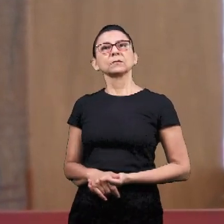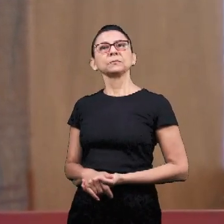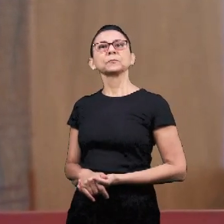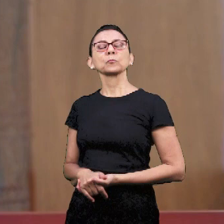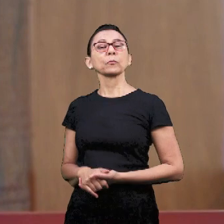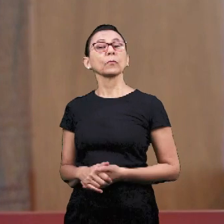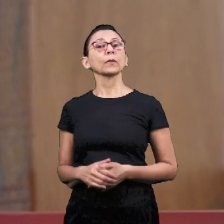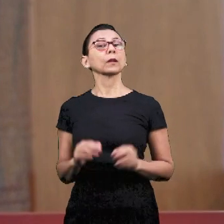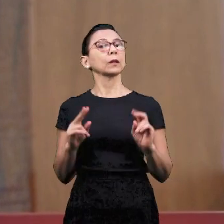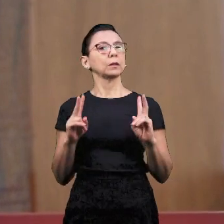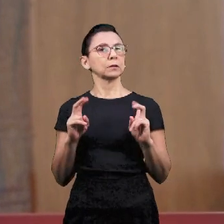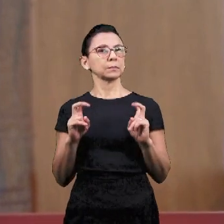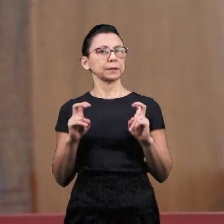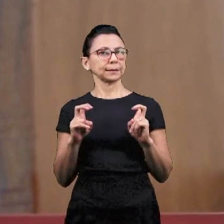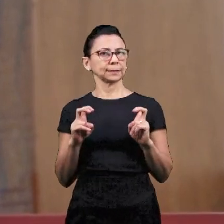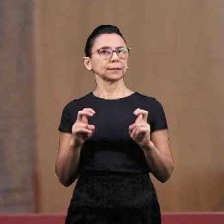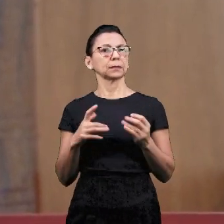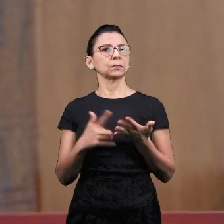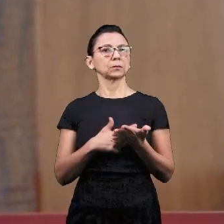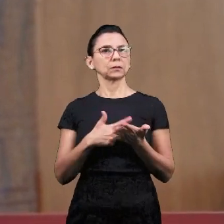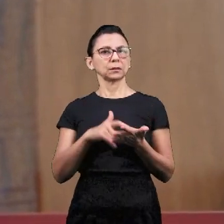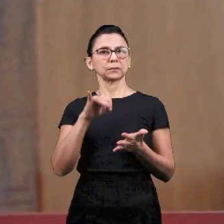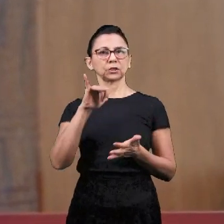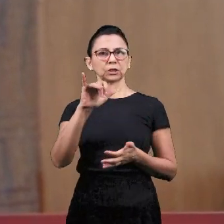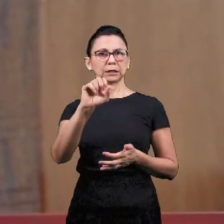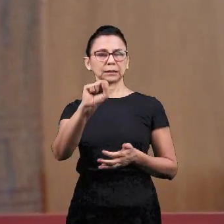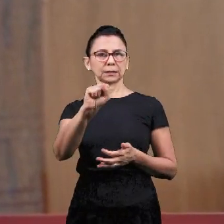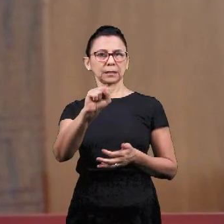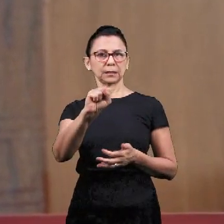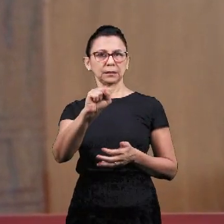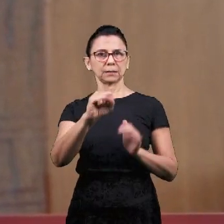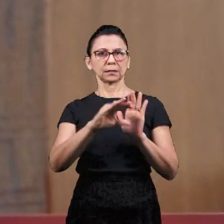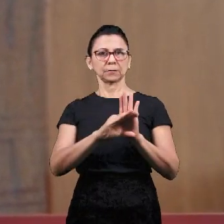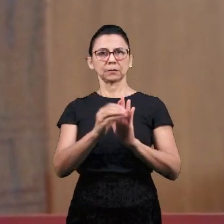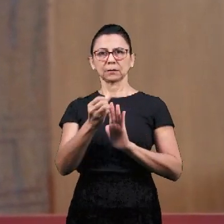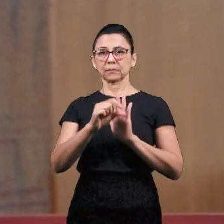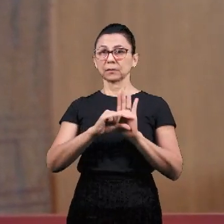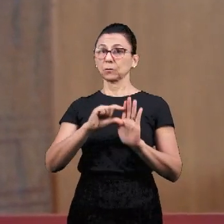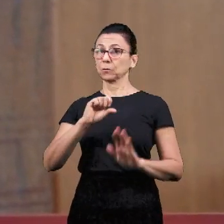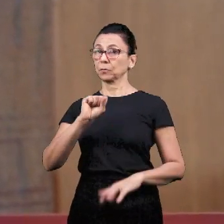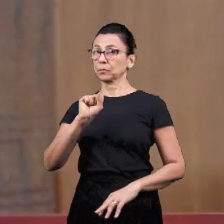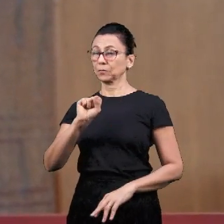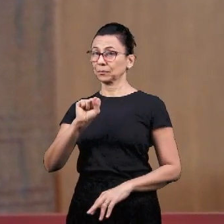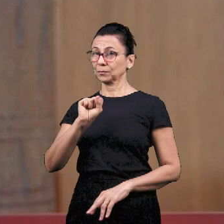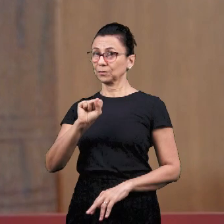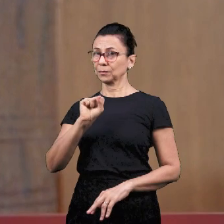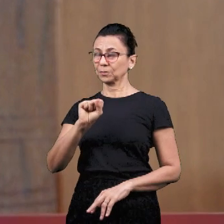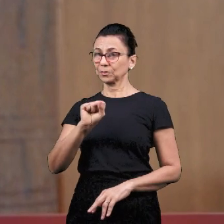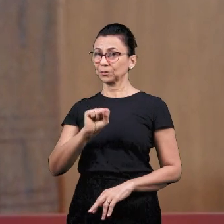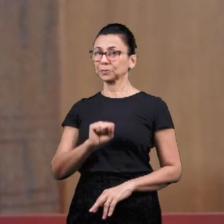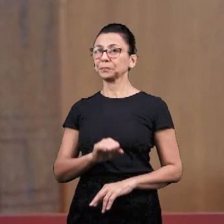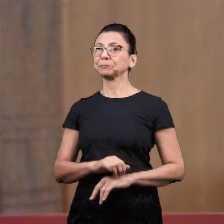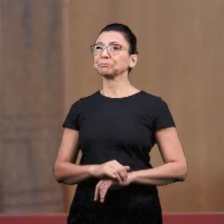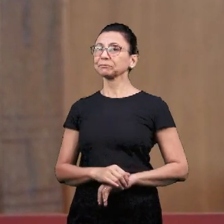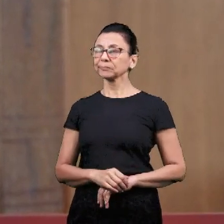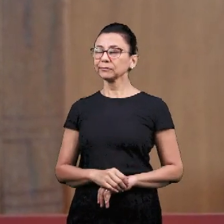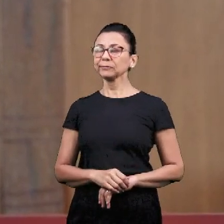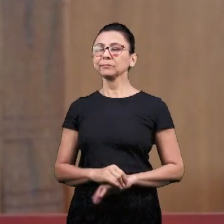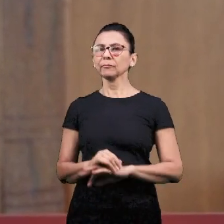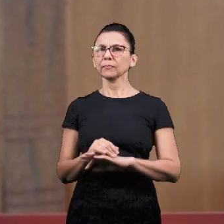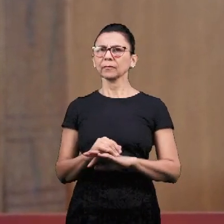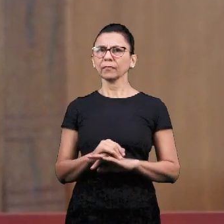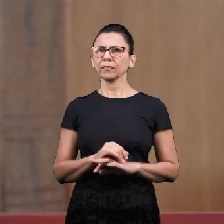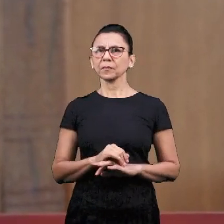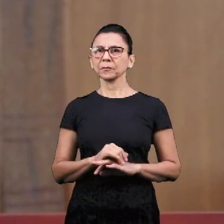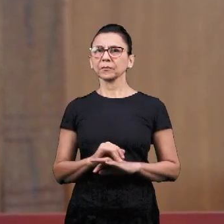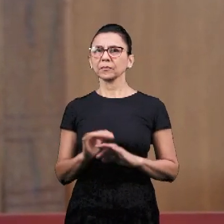dans le livre d'Ésaïe, chapitre 6, verset 8, et le rejet du Seigneur Jésus par ses frères